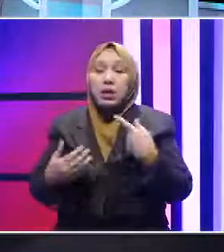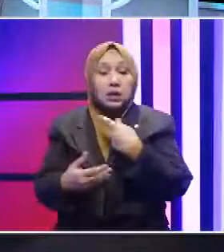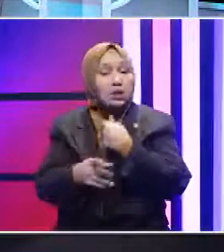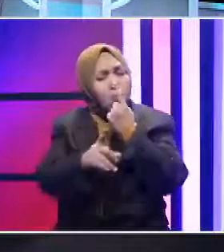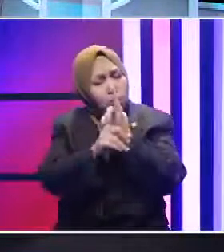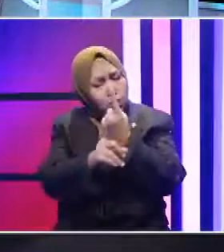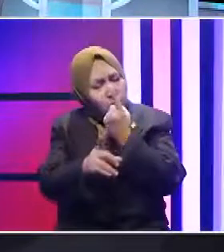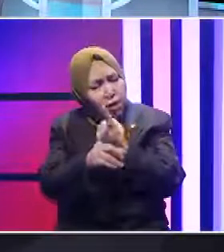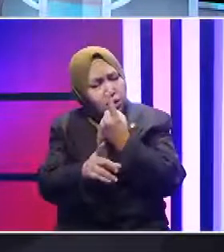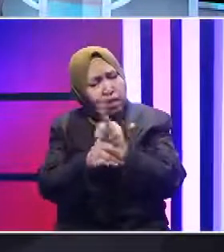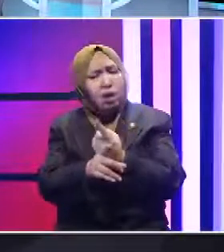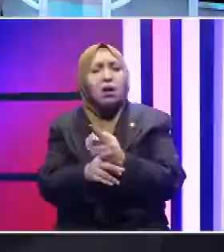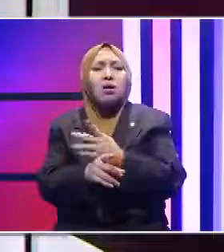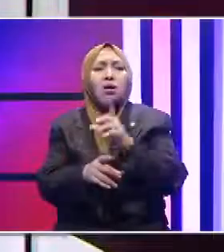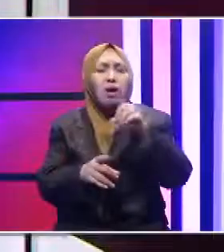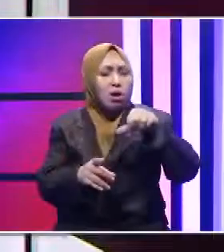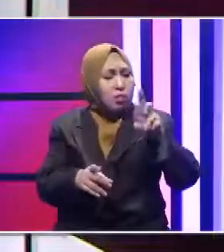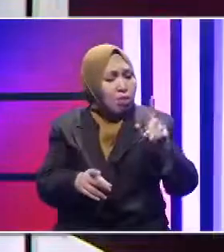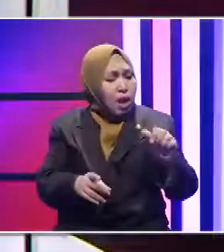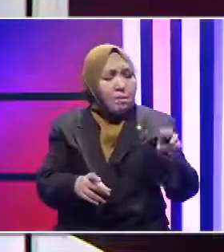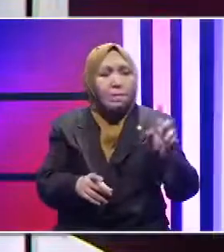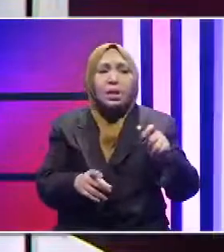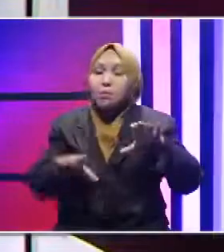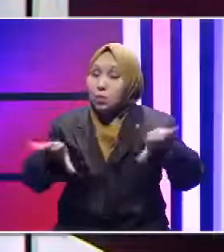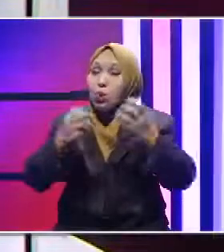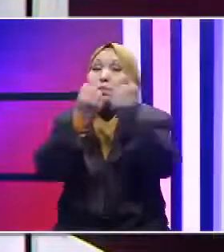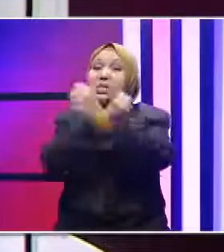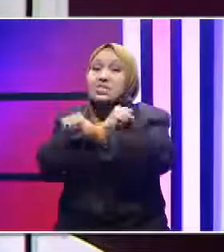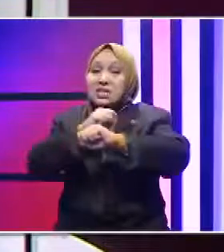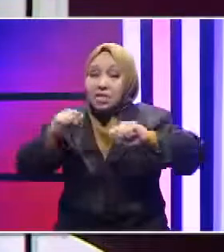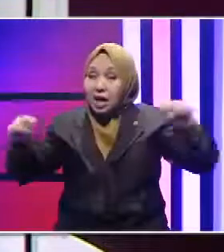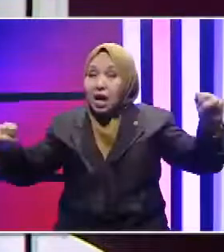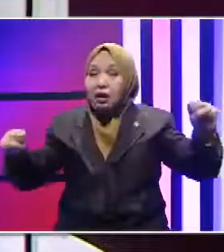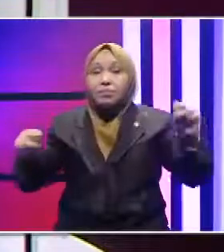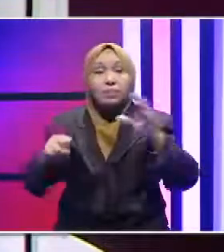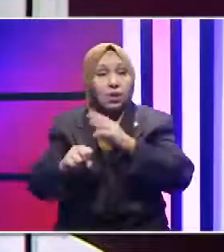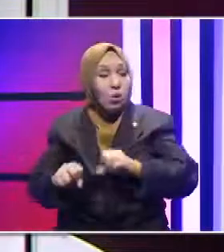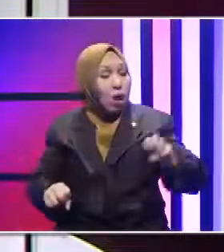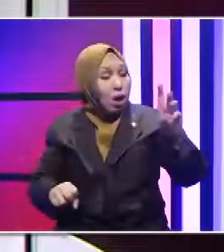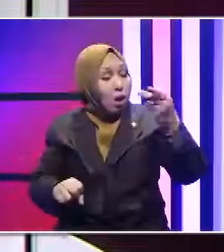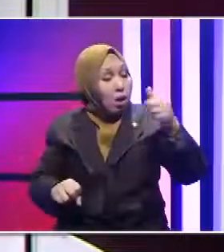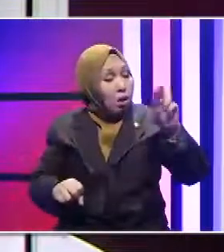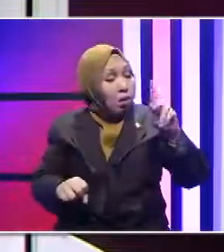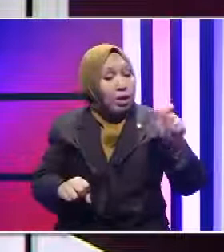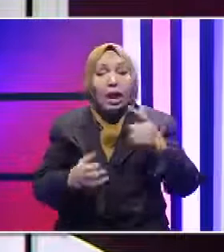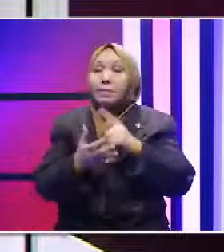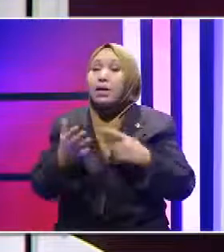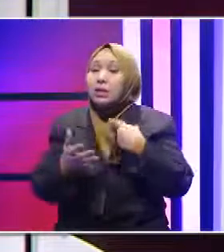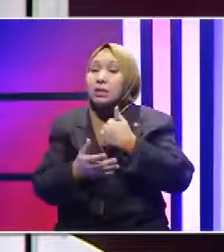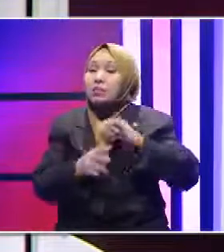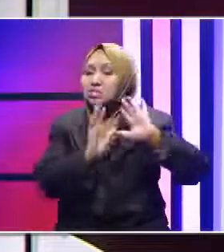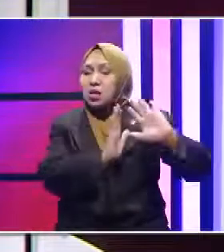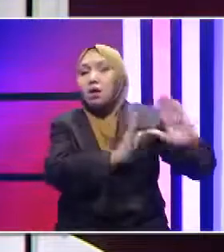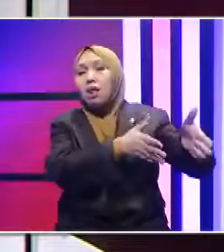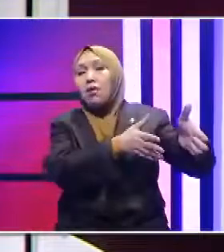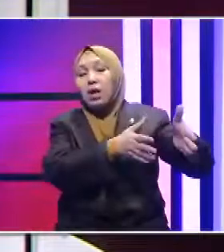benar-benar qaddamat ya, membuat persediaan dan juga wa akharat apa yang kita kena lalaikan,